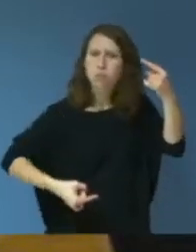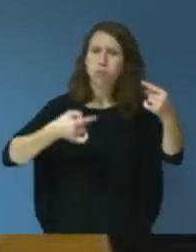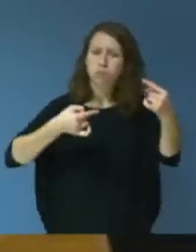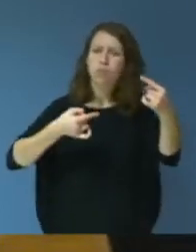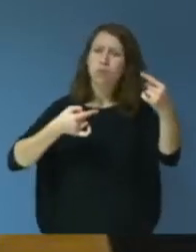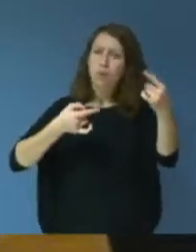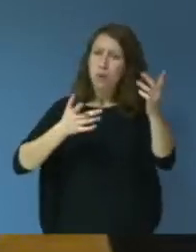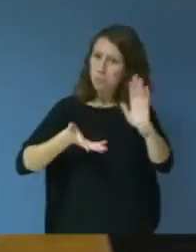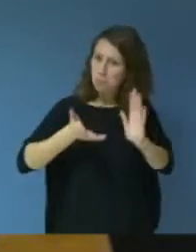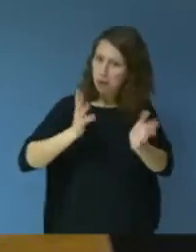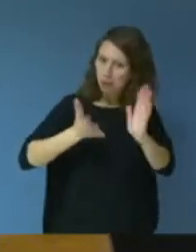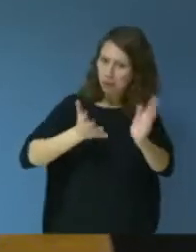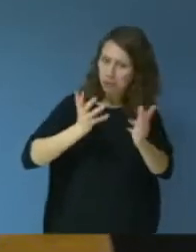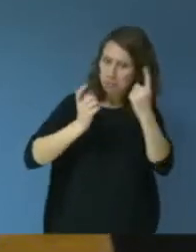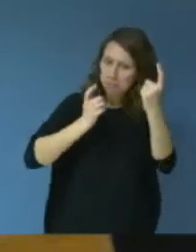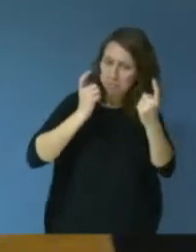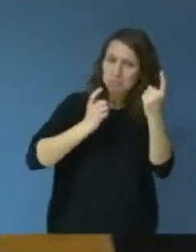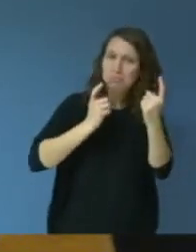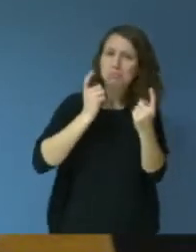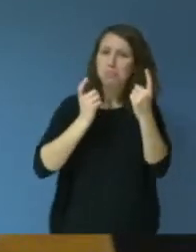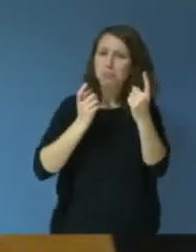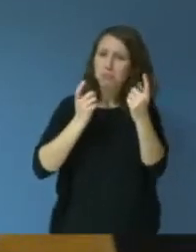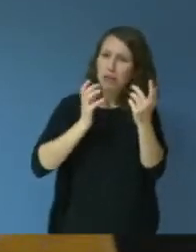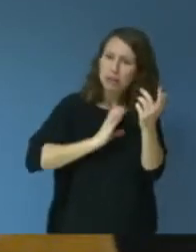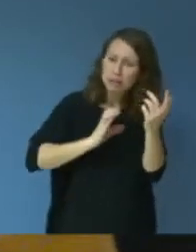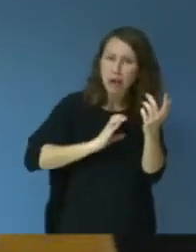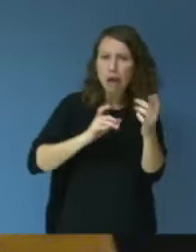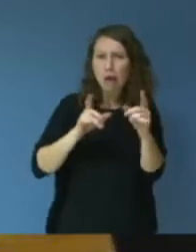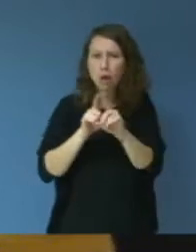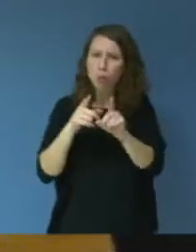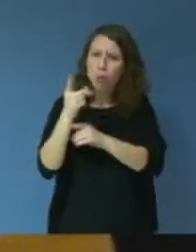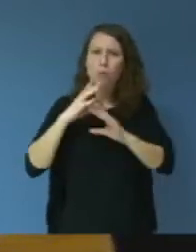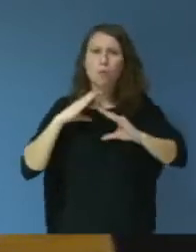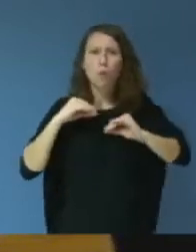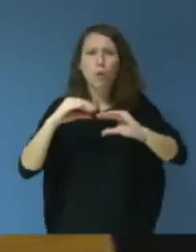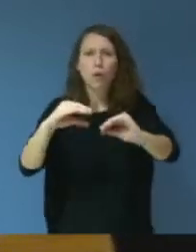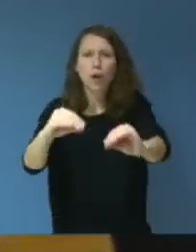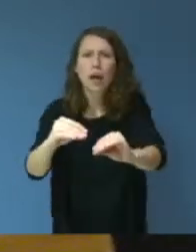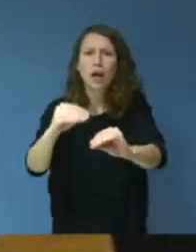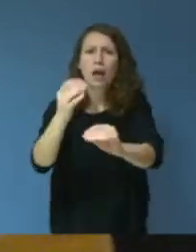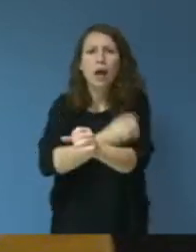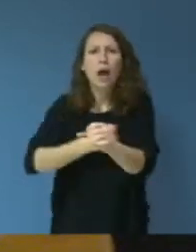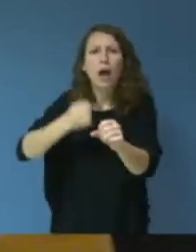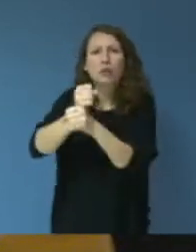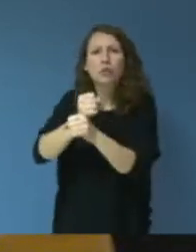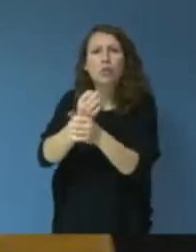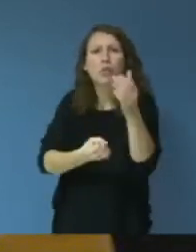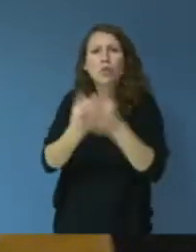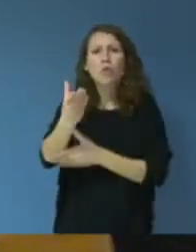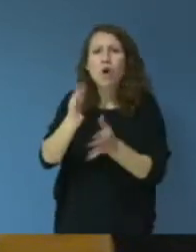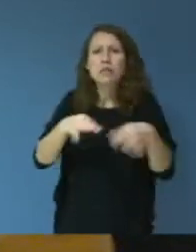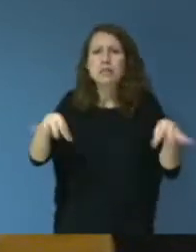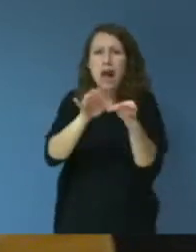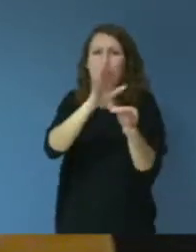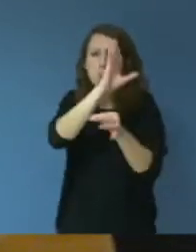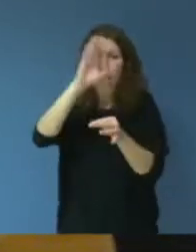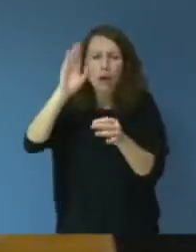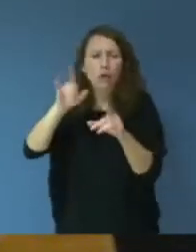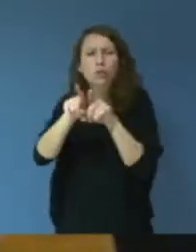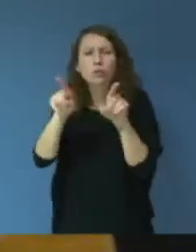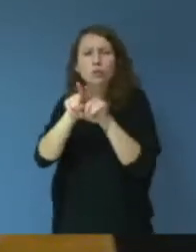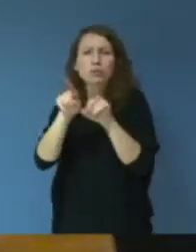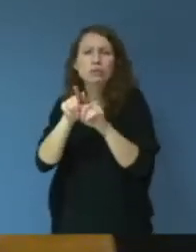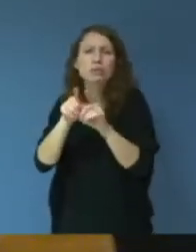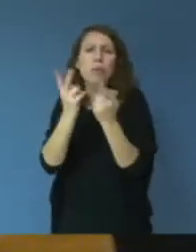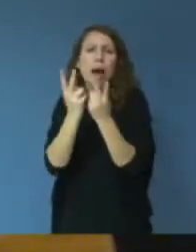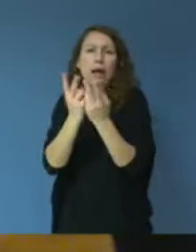avoir une situation plus réelle en rajoutant les travaux de grandes salles polyvalentes et centres des congrès et parcs des expositions, avec un engagement contractuel qui est fait